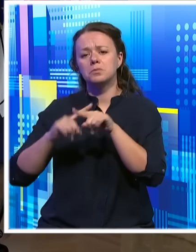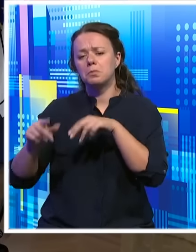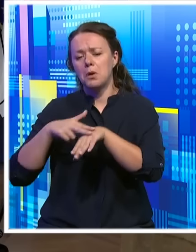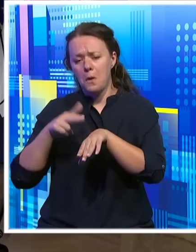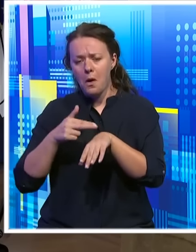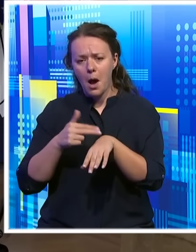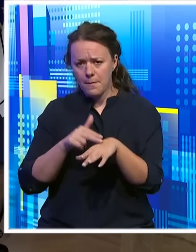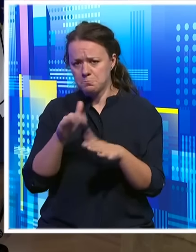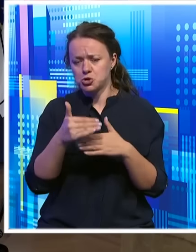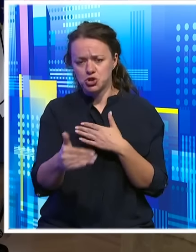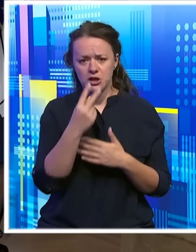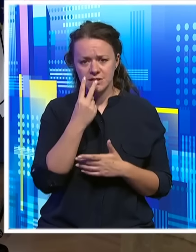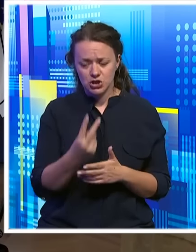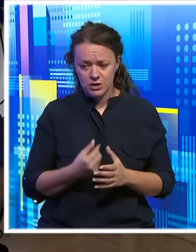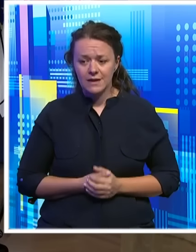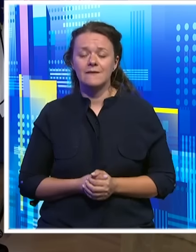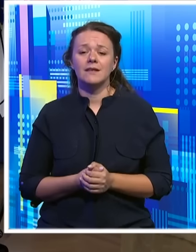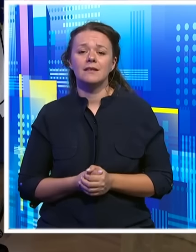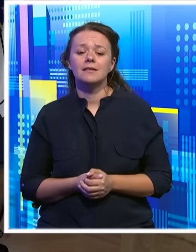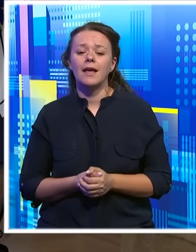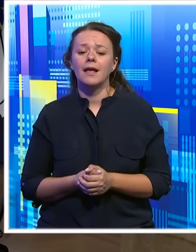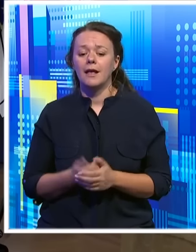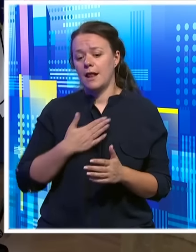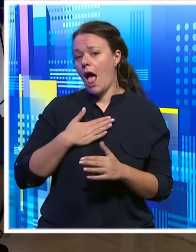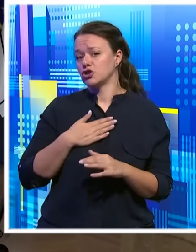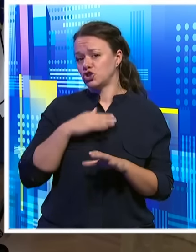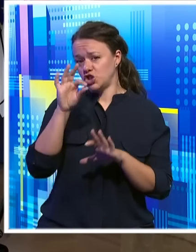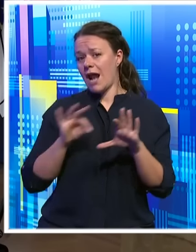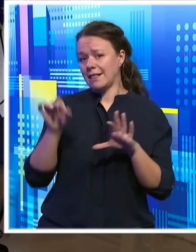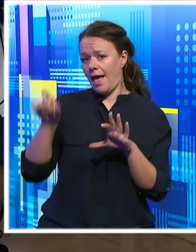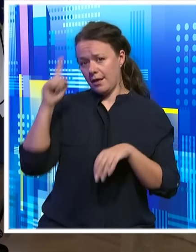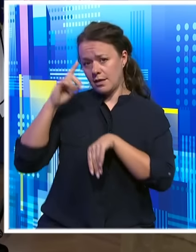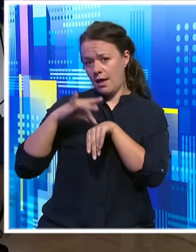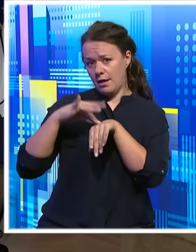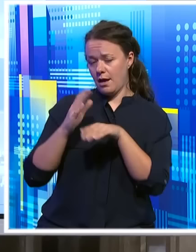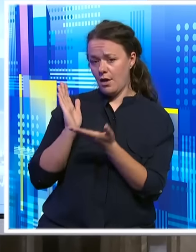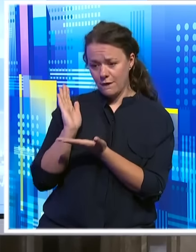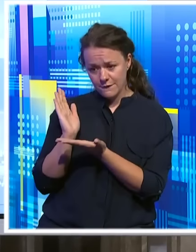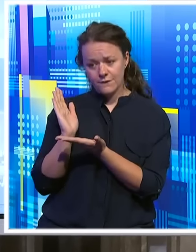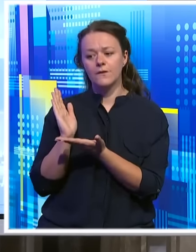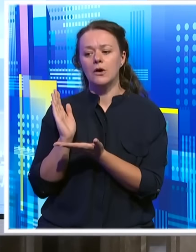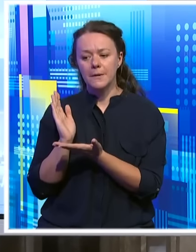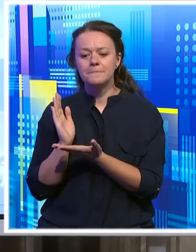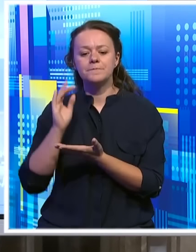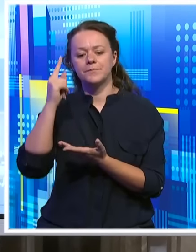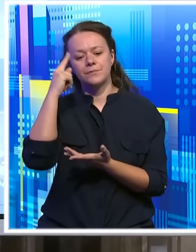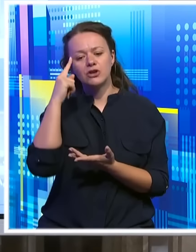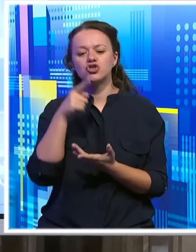vidite. Rešenje je takođe našeg arhitekte i reč je o nečemu što će